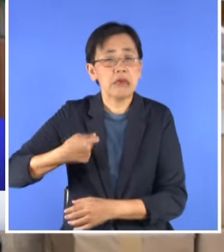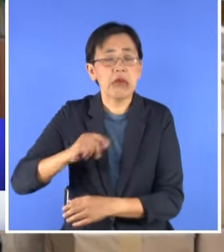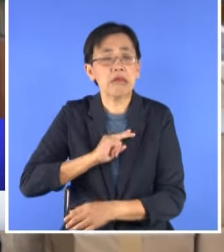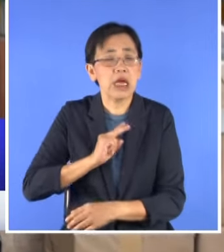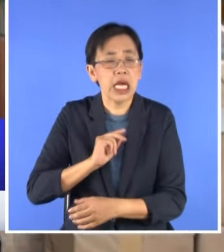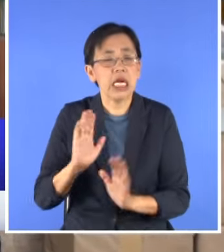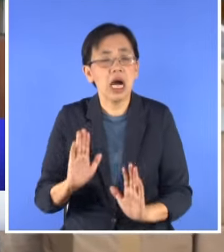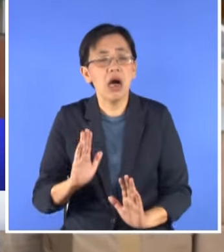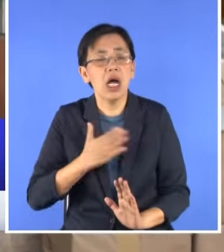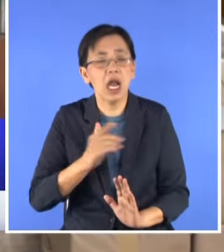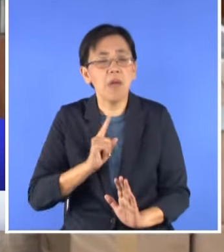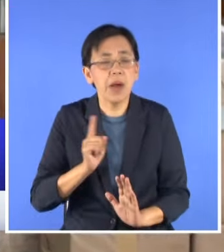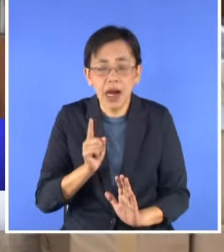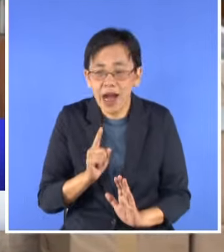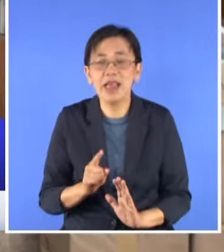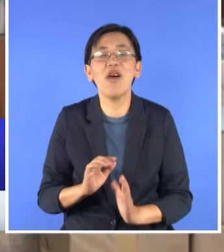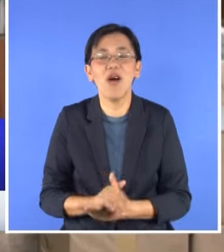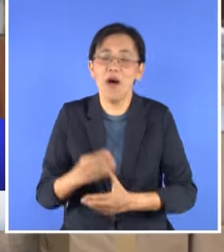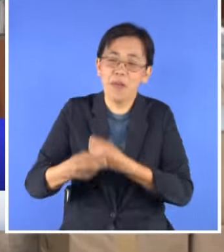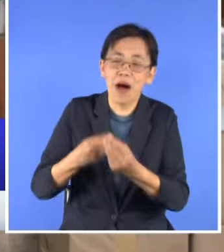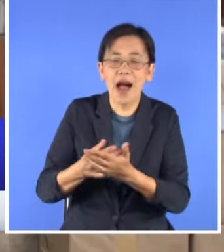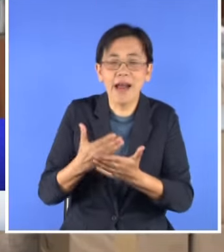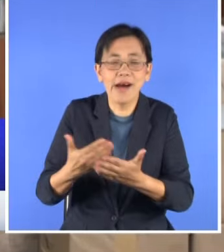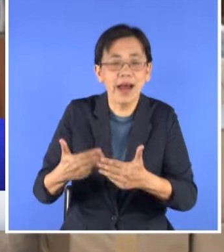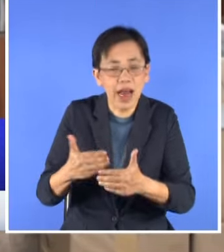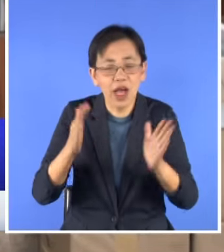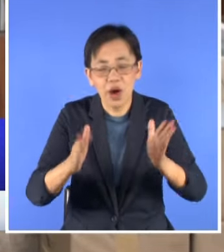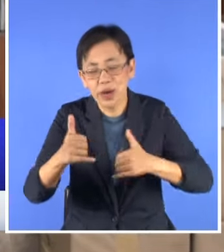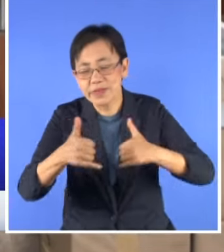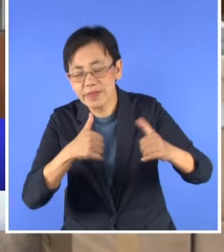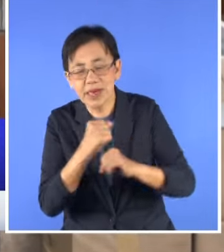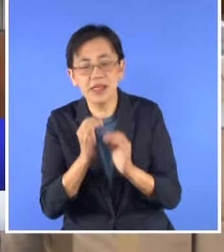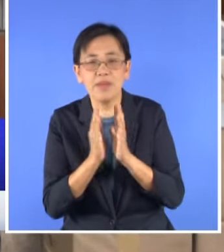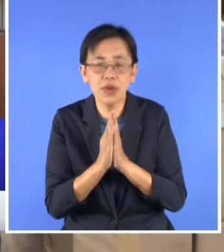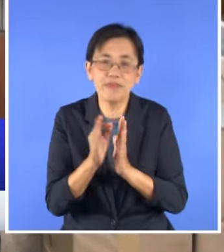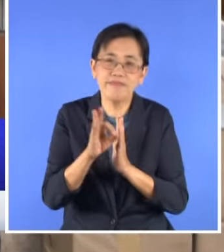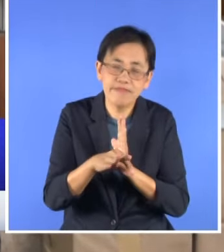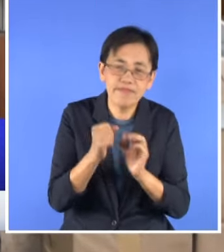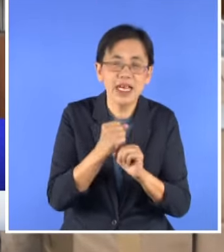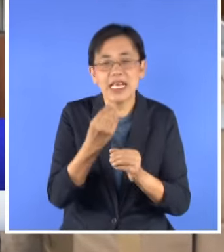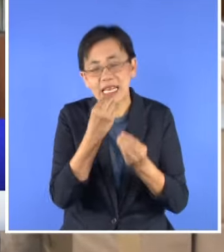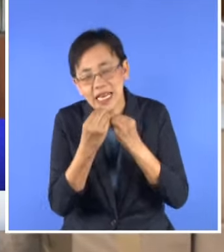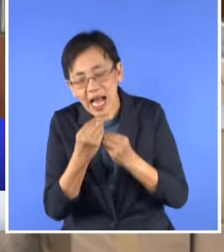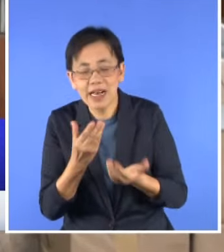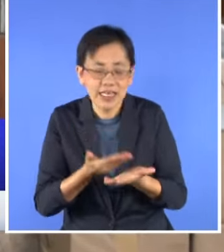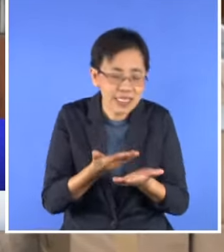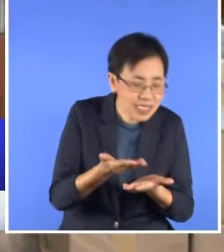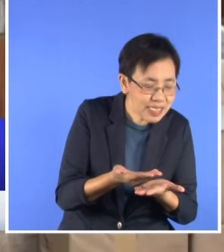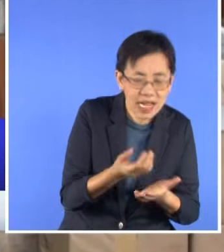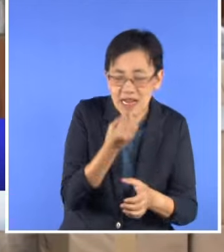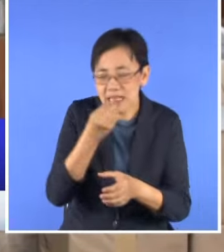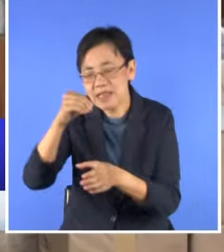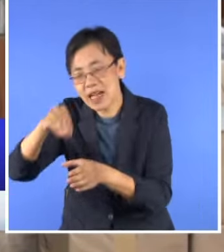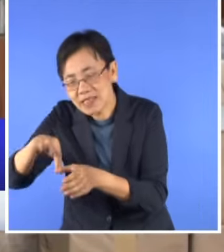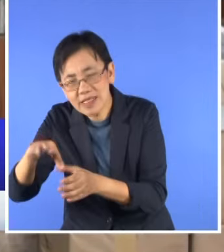ได้แต่คอยรับผลประโยชน์จากคนมาก็มาทำบุญบ้างกินบ้างกินไปเดินทำบุญกันไปอะไรอย่างเงี้ย